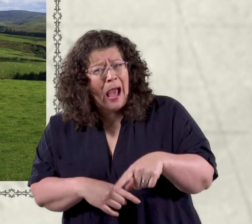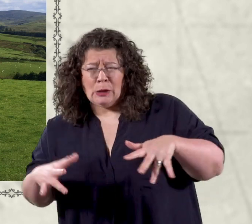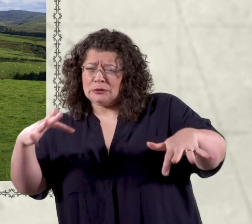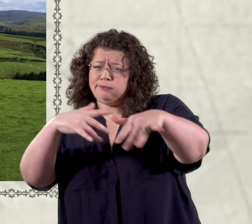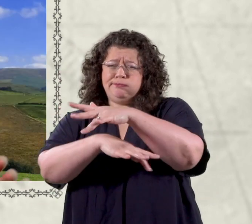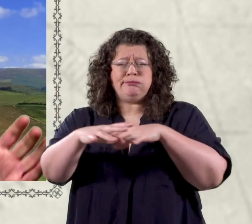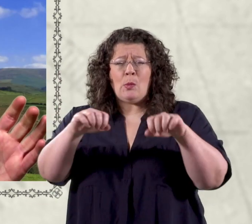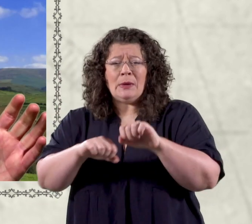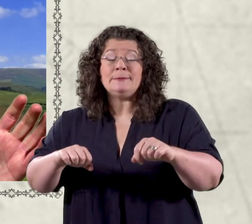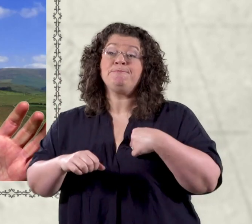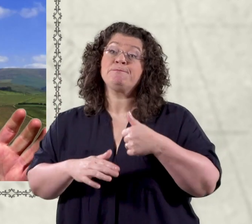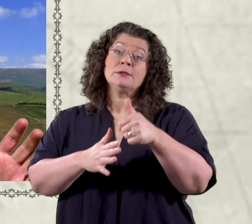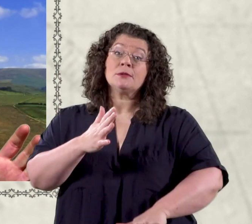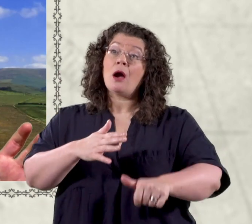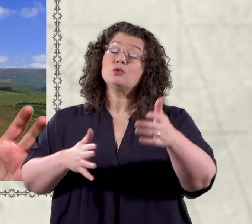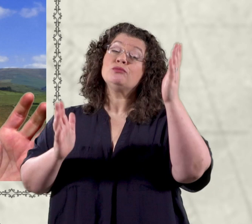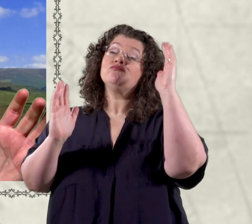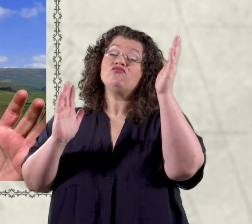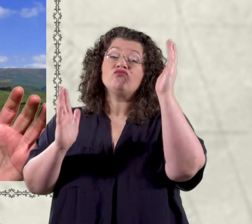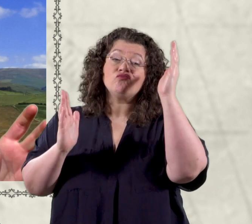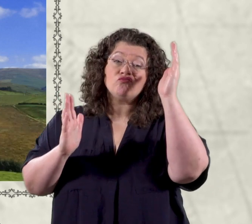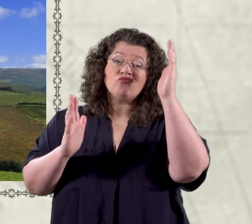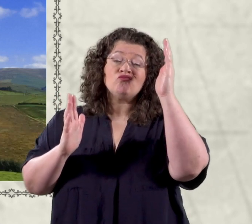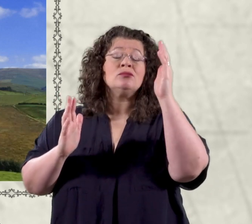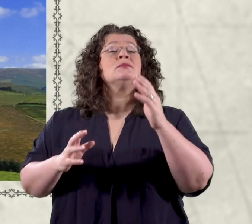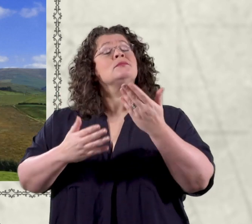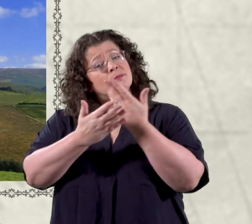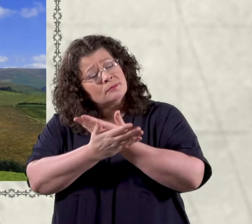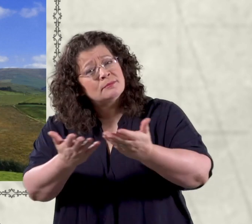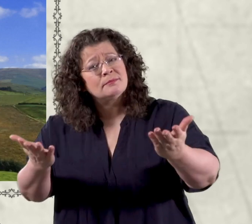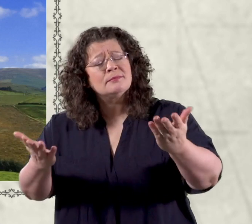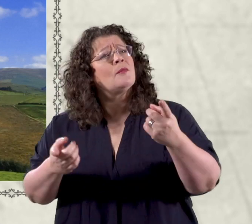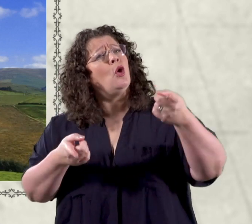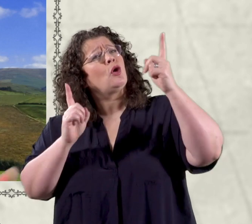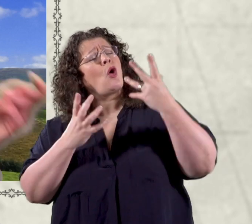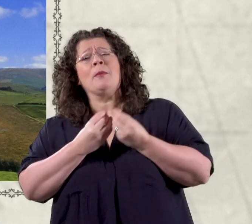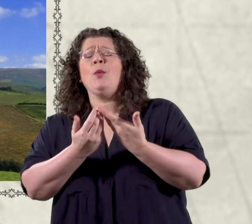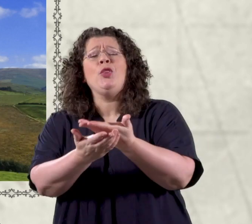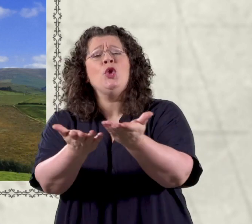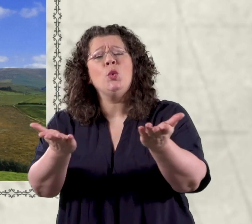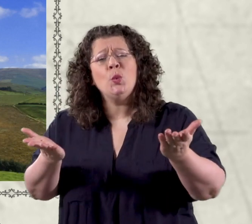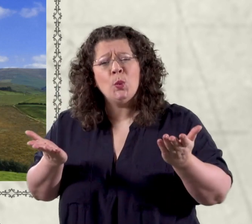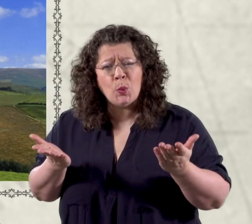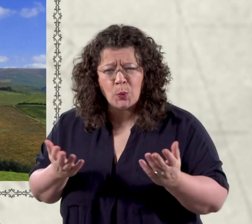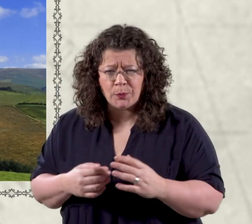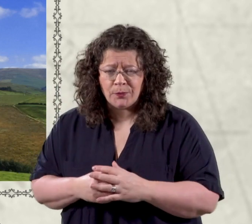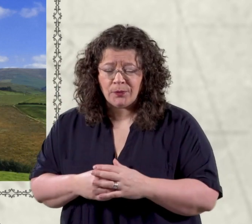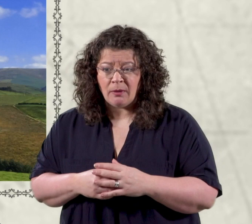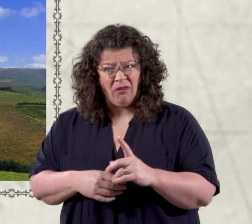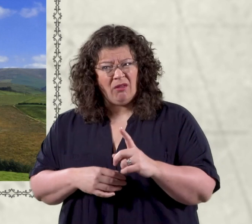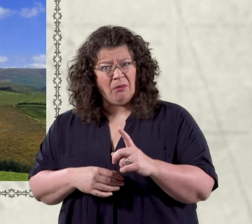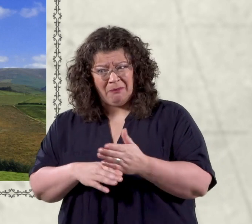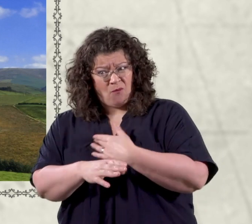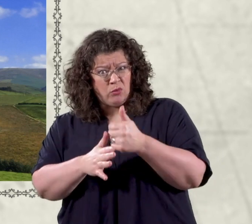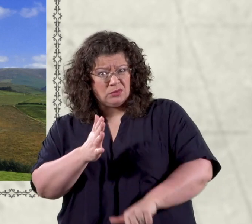nisgwyl i. Henffych, Duw fyddo gyda chi. Cyn i fi ddechrau hyd yn oed. Roedd yna rhywun yn y cefn yn gwyddi, da ni'n gweld chi!